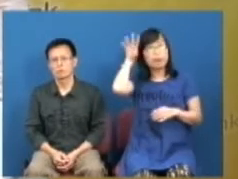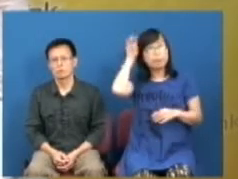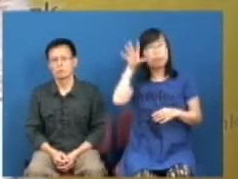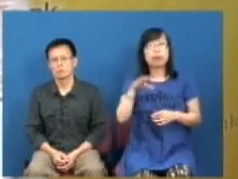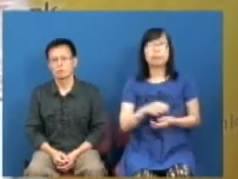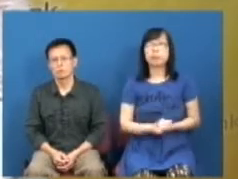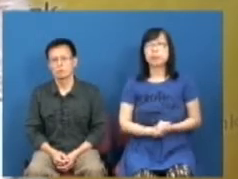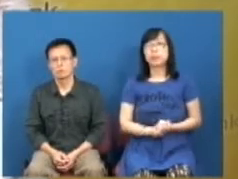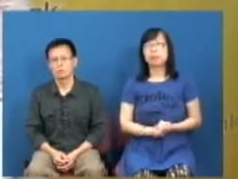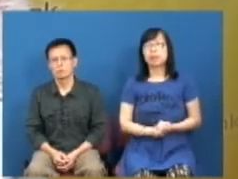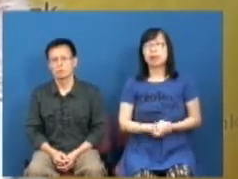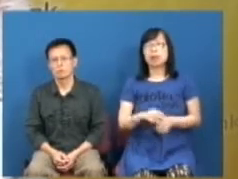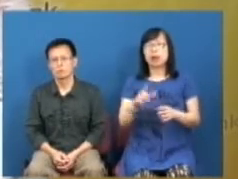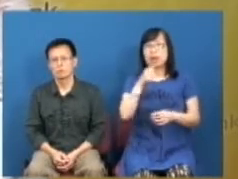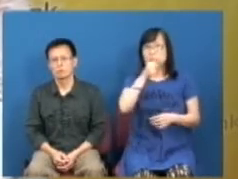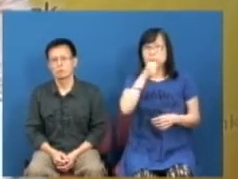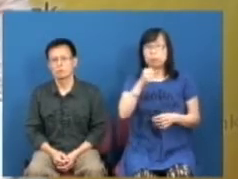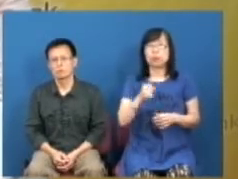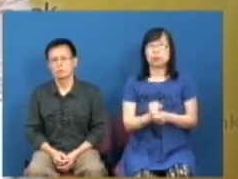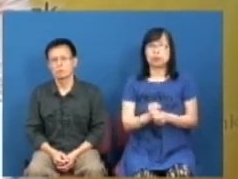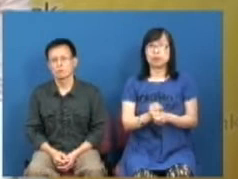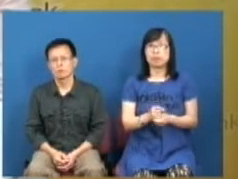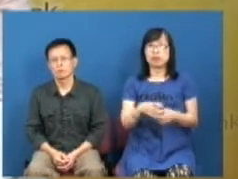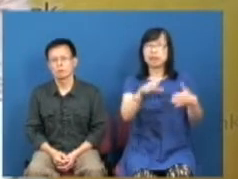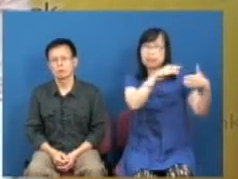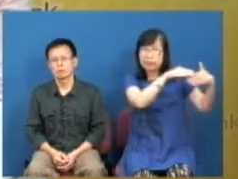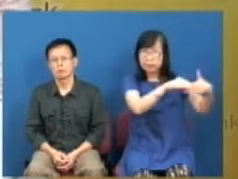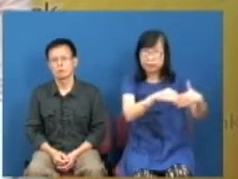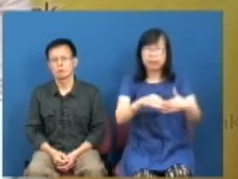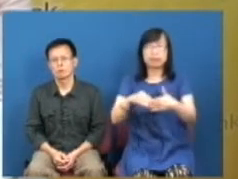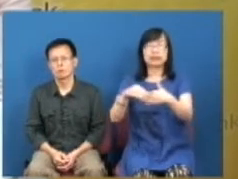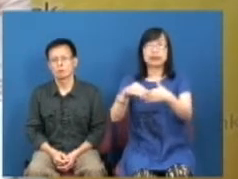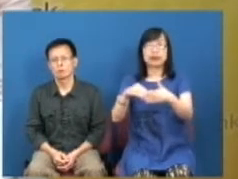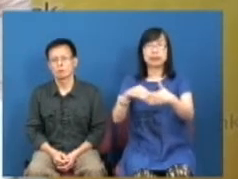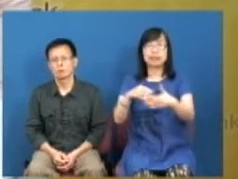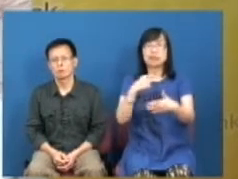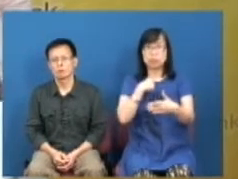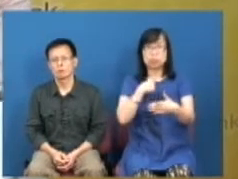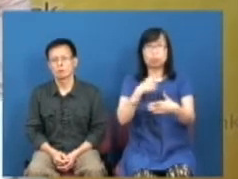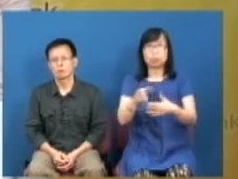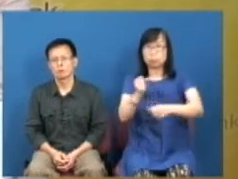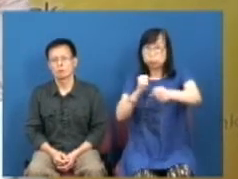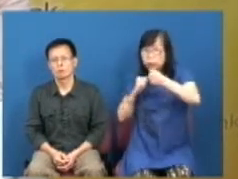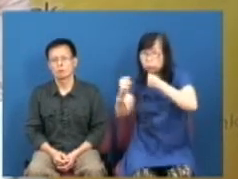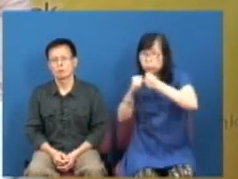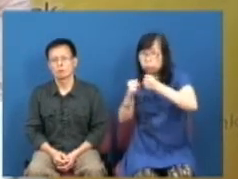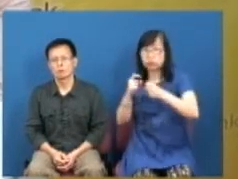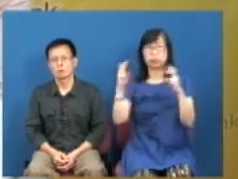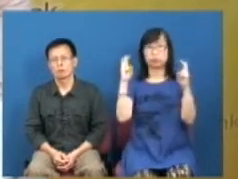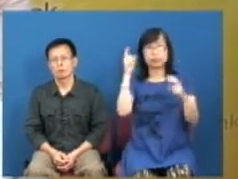得傳媒創意產業咧，好值得係引入一個譬如功夫形式嘅一